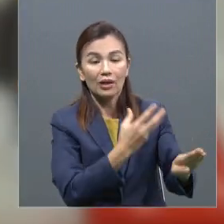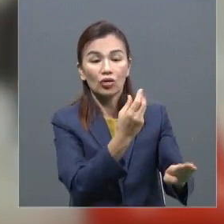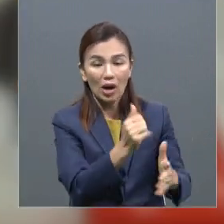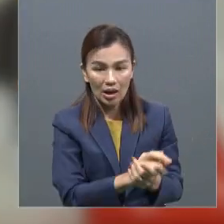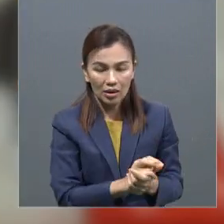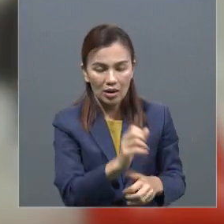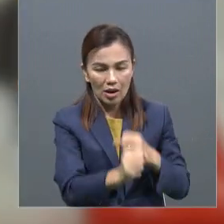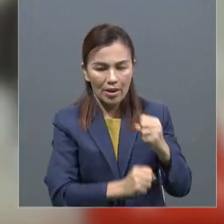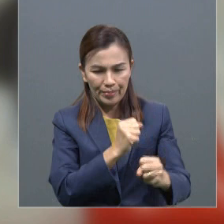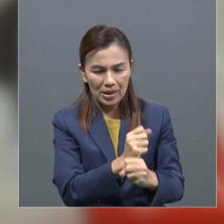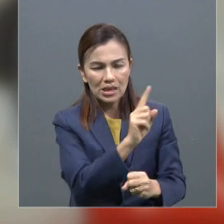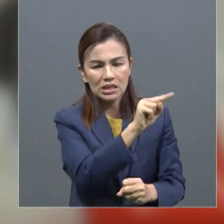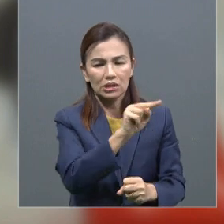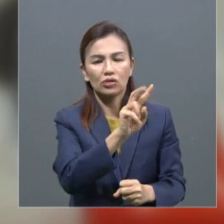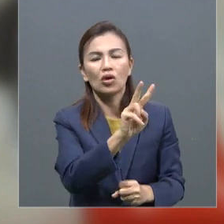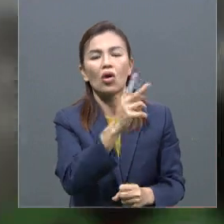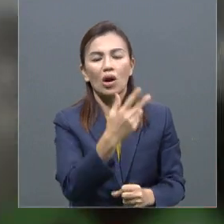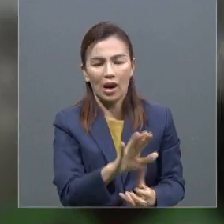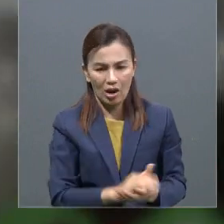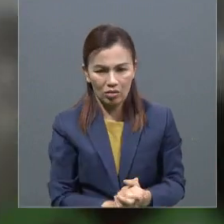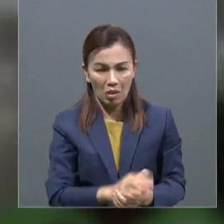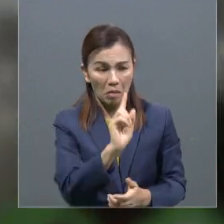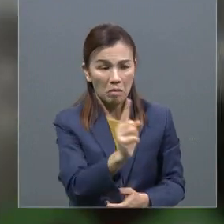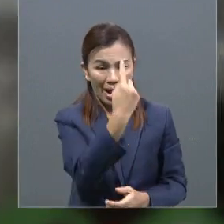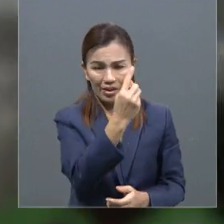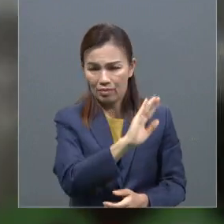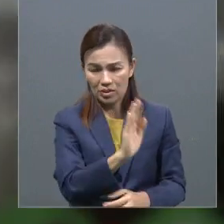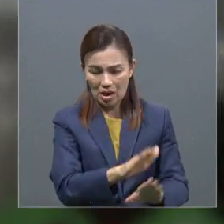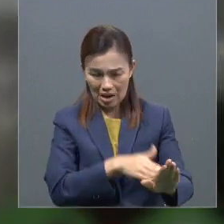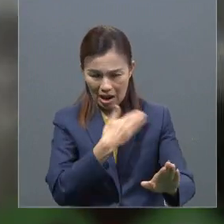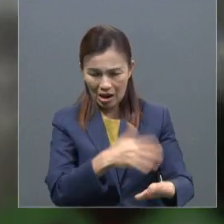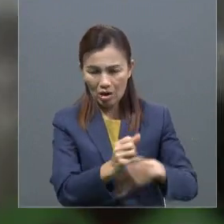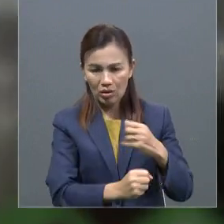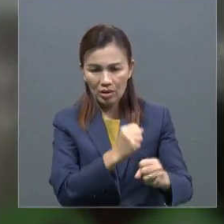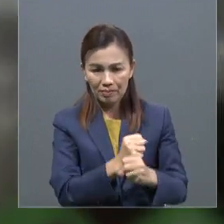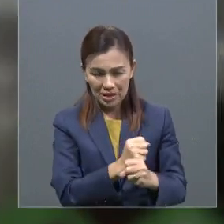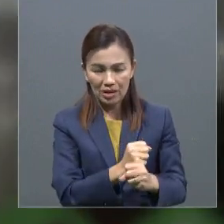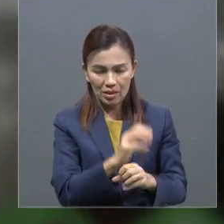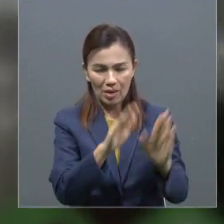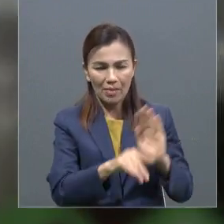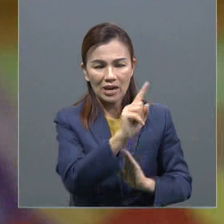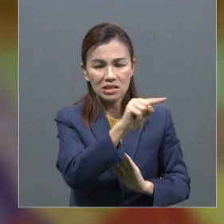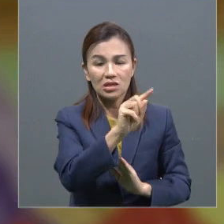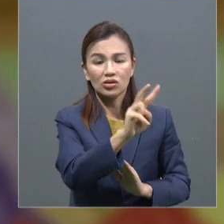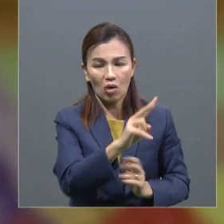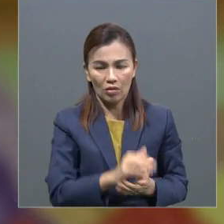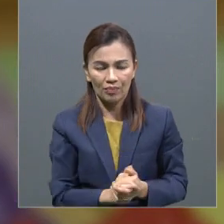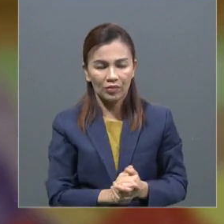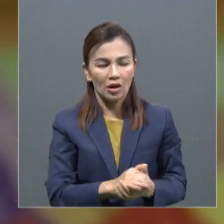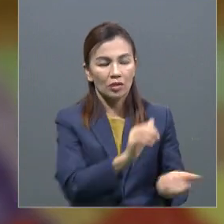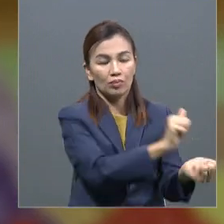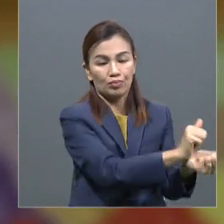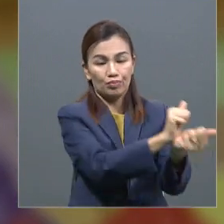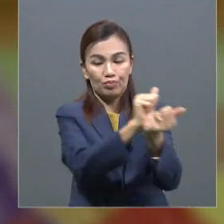1-2ปีค่ะอื้อหือไม่ใช่เพิ่งเปิดนะคะเปิดมาแล้ว 1-2ปีตำรวจก็เลยนำตัวทั้ง 2คนส่งพนักงานสอบสวน